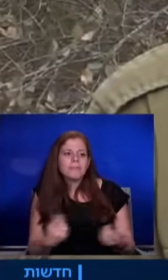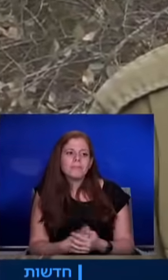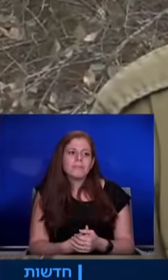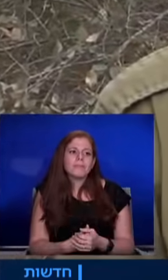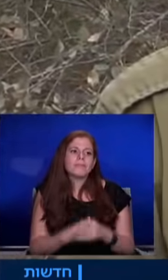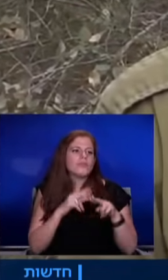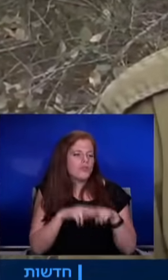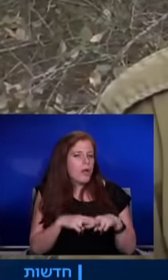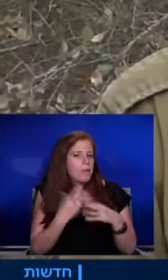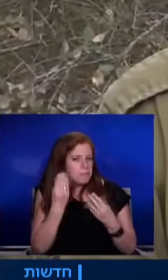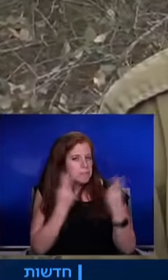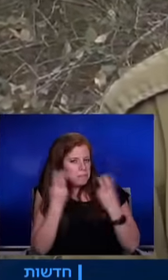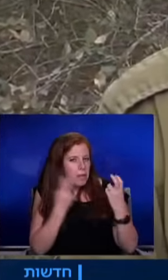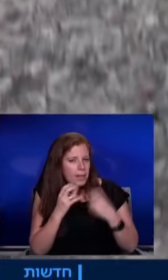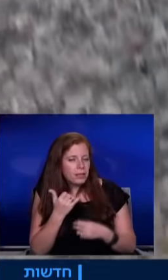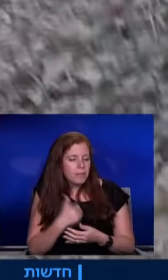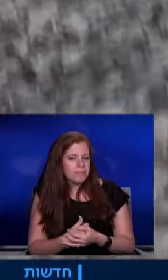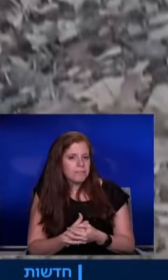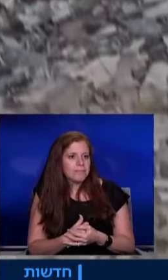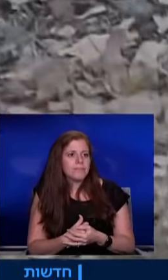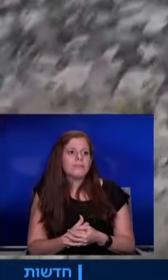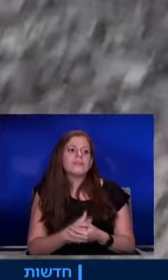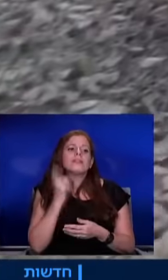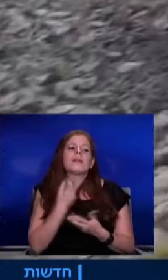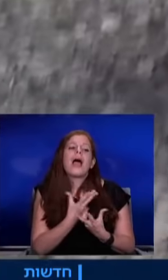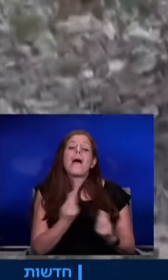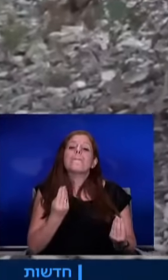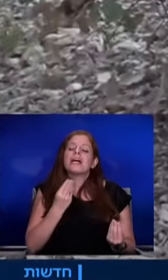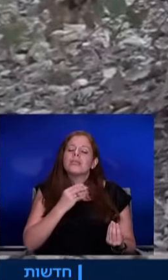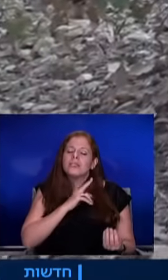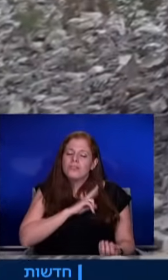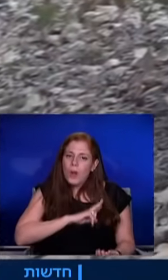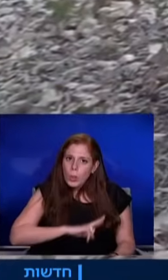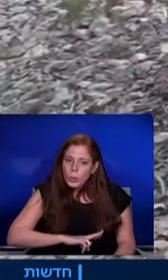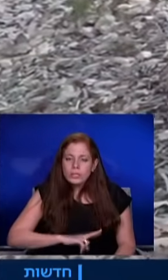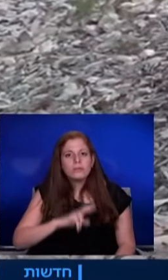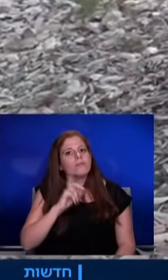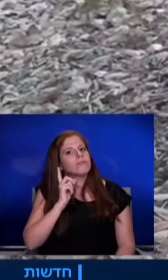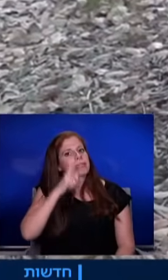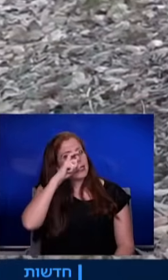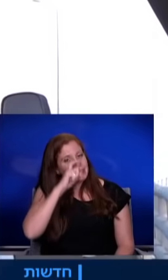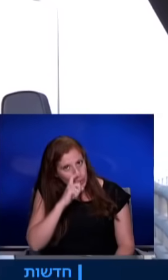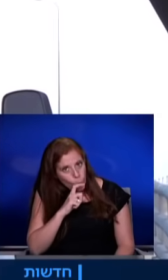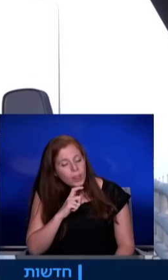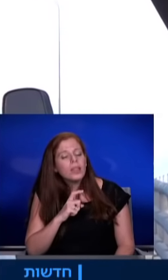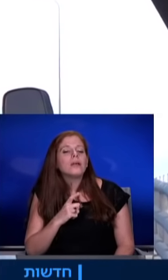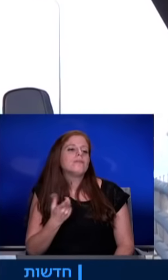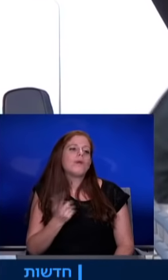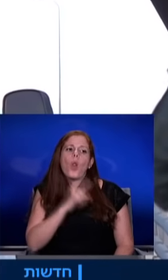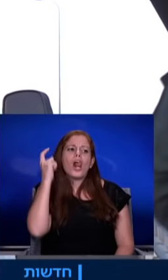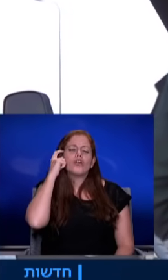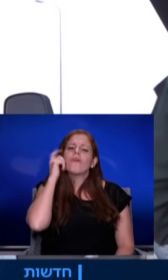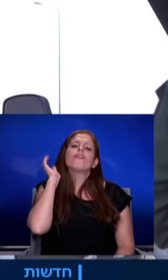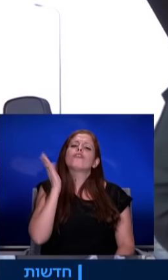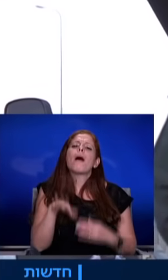ונשאר משם הרבה ידע. צריך הרבה סבלנות, צריך צניעות. לא לחשוב ישר שמצאת